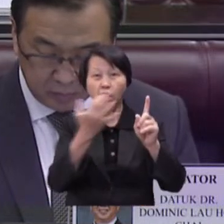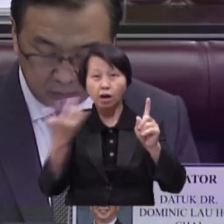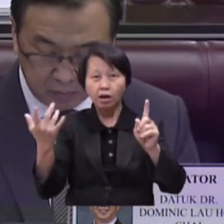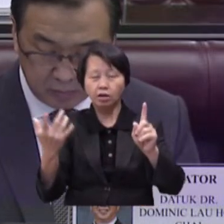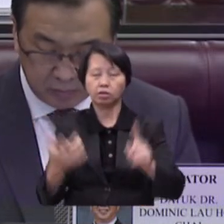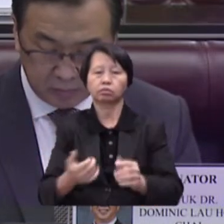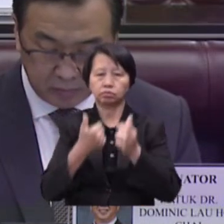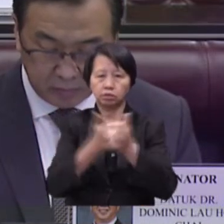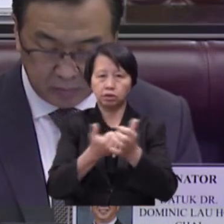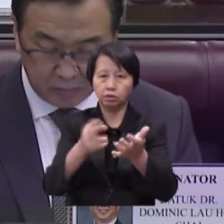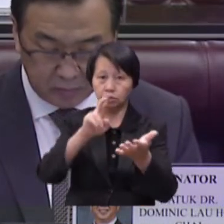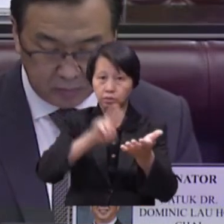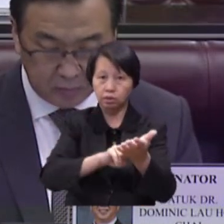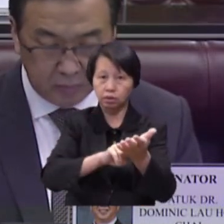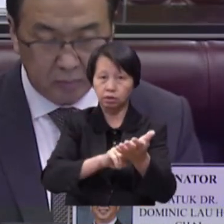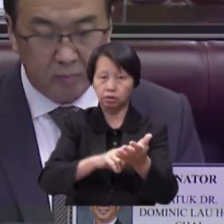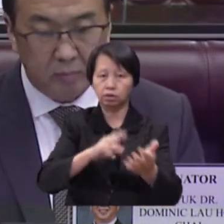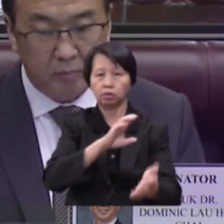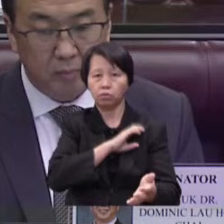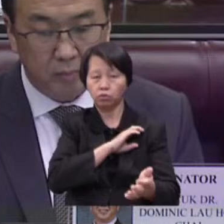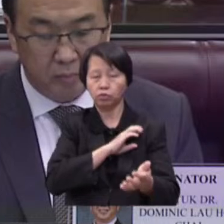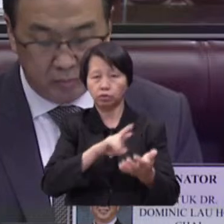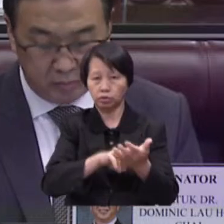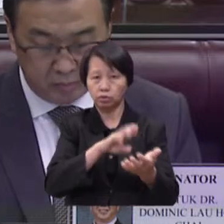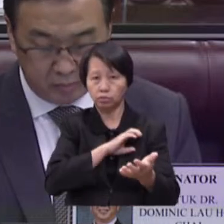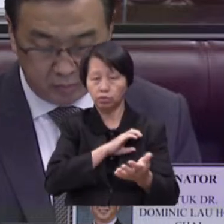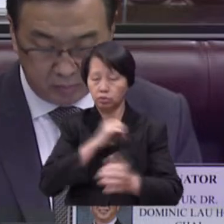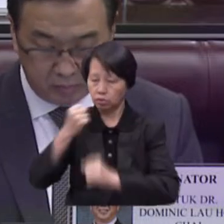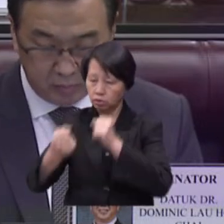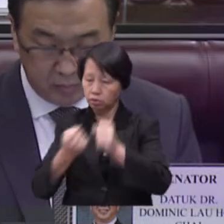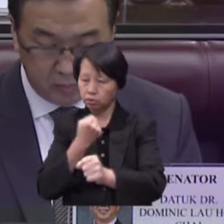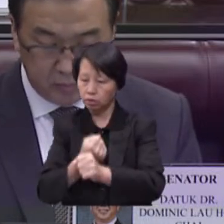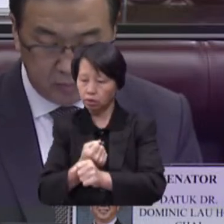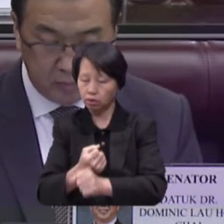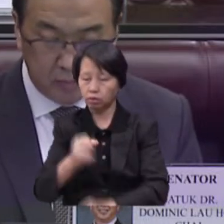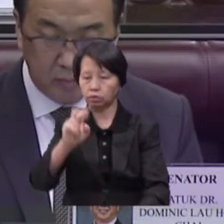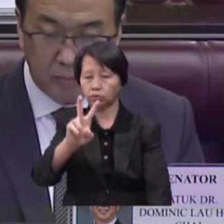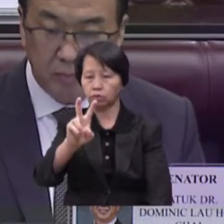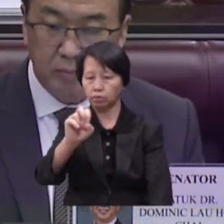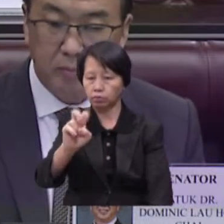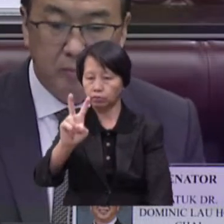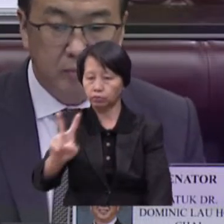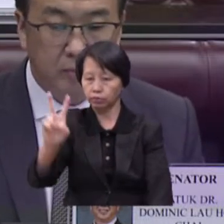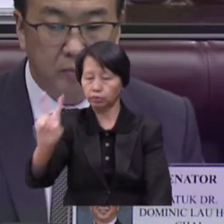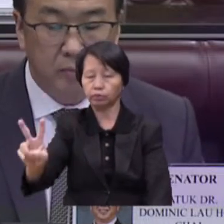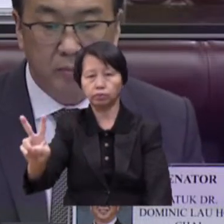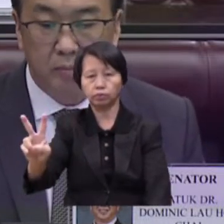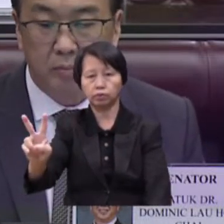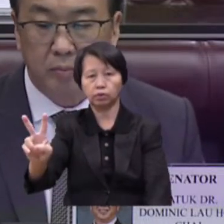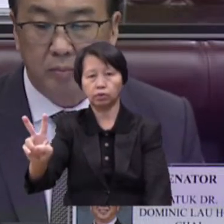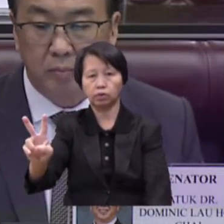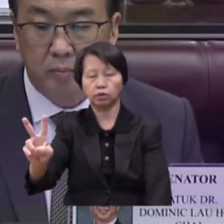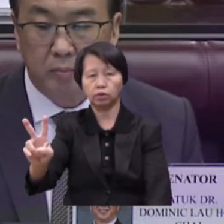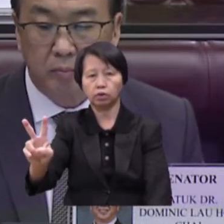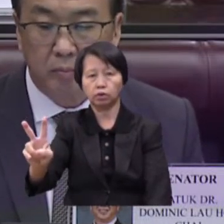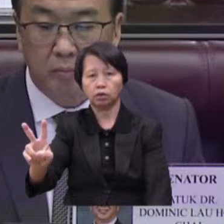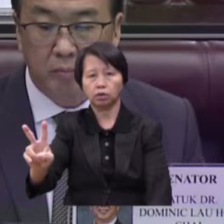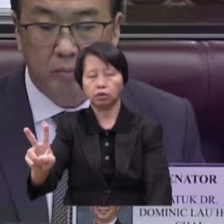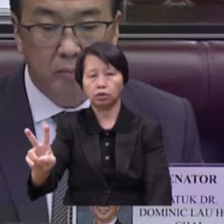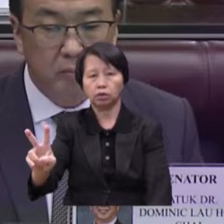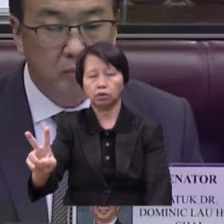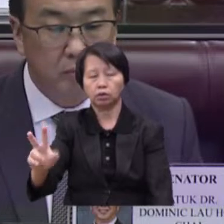record daripada pdrm pada Tahun 2022 yaitu sepanjang